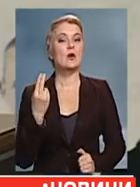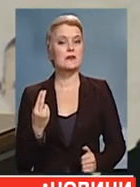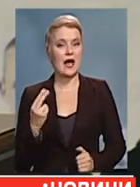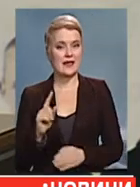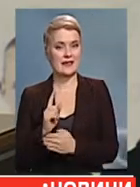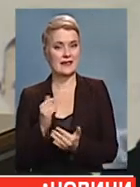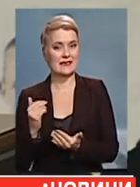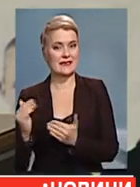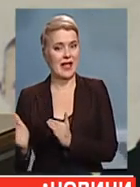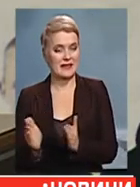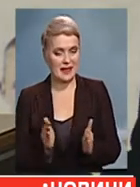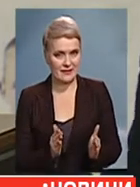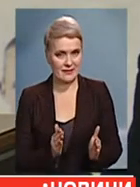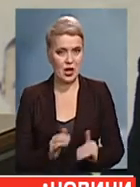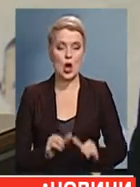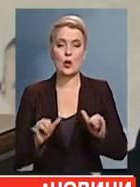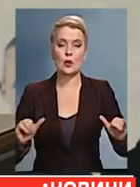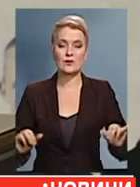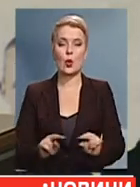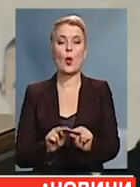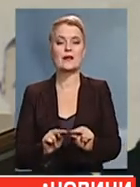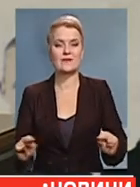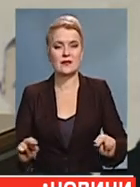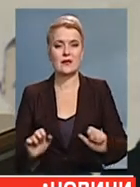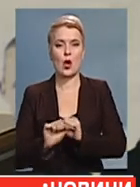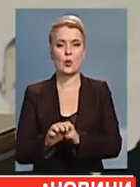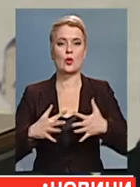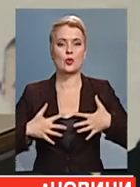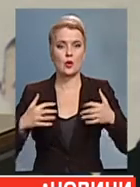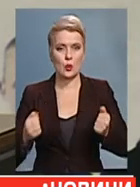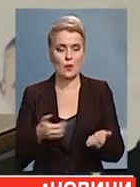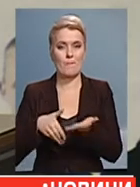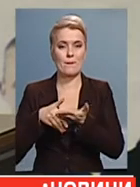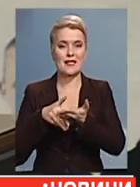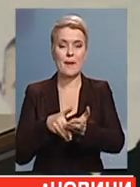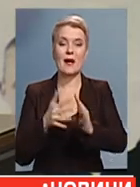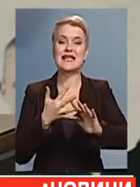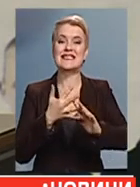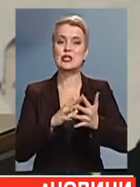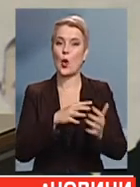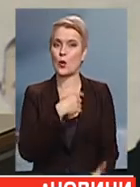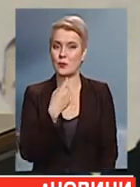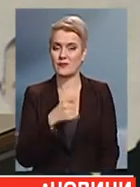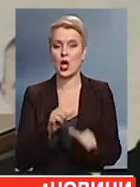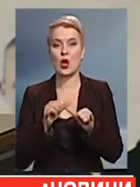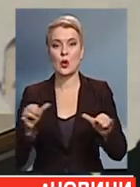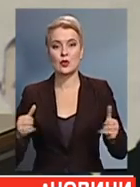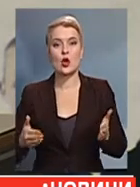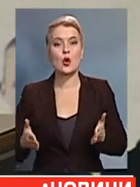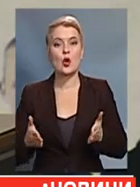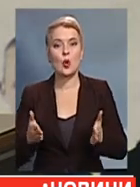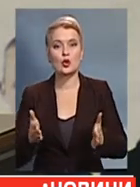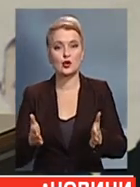освіти, охорона здоров'я, цільова підтримка сільського господарства, розвиток дорожньої